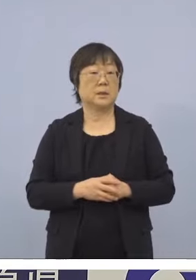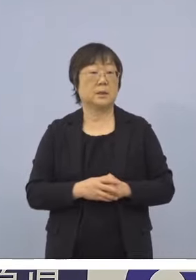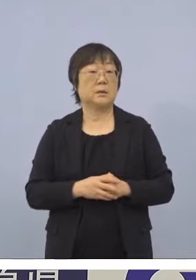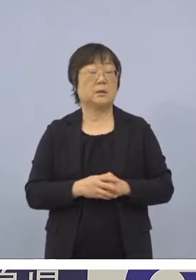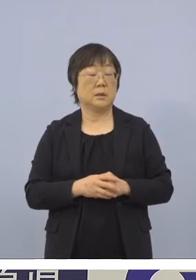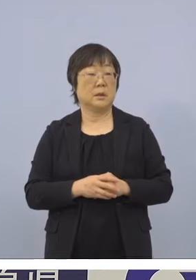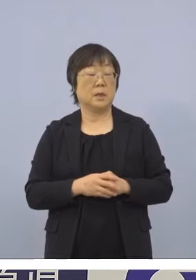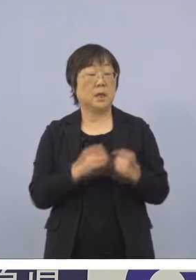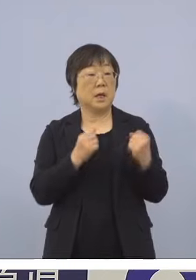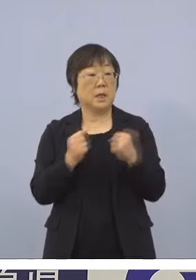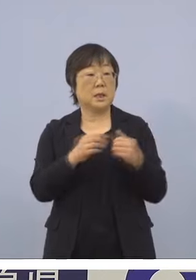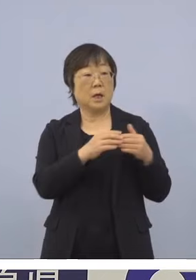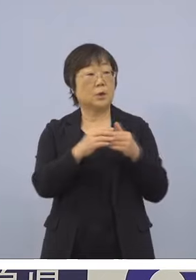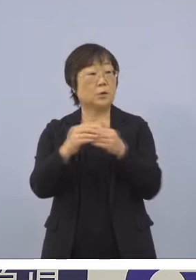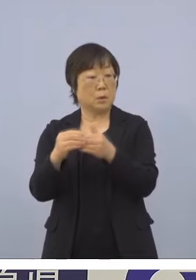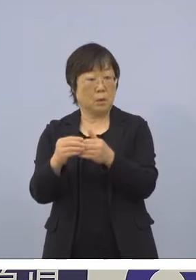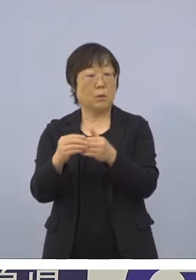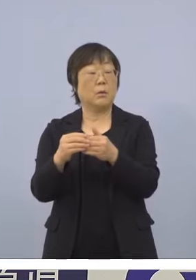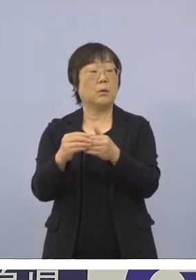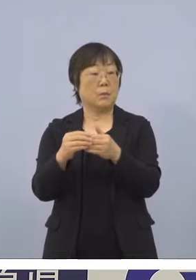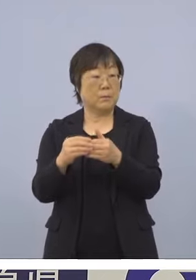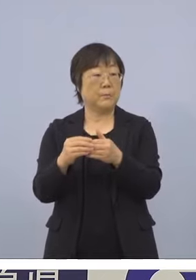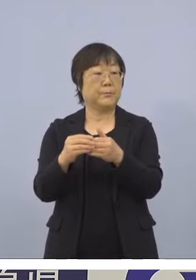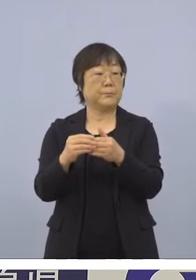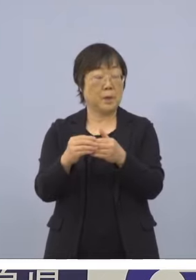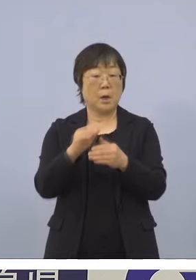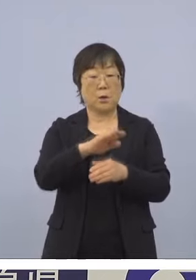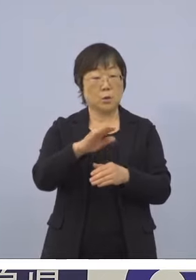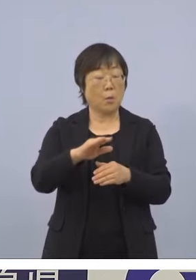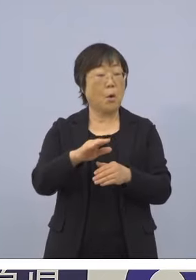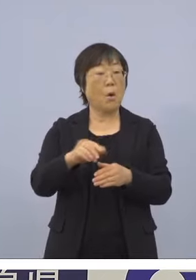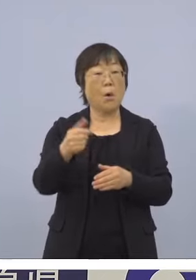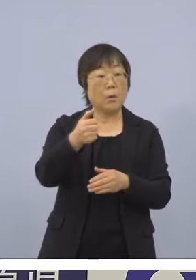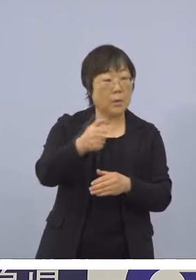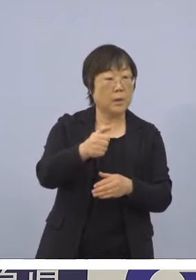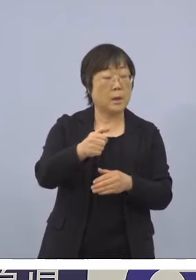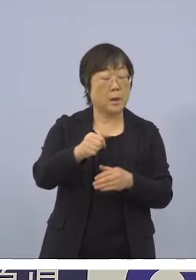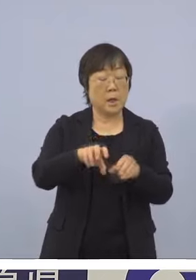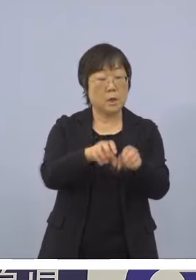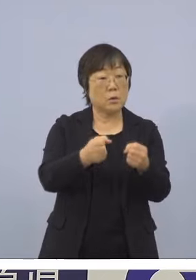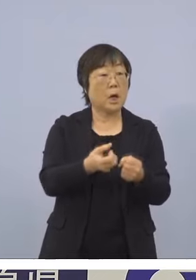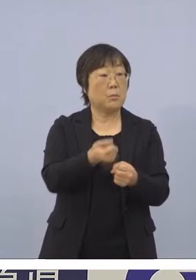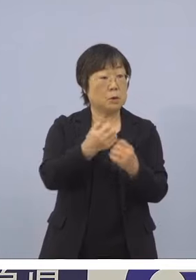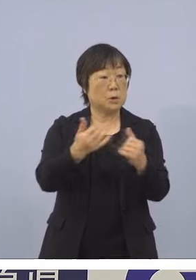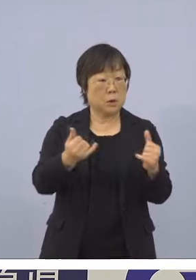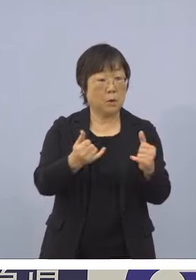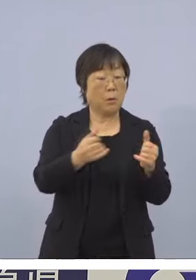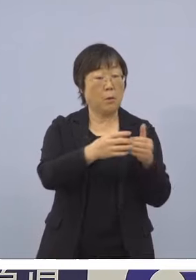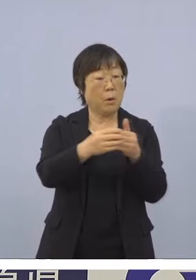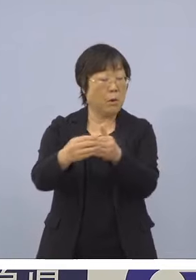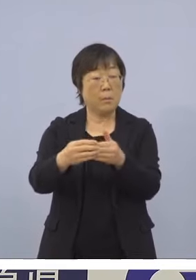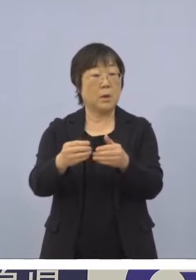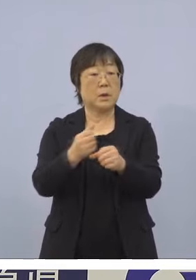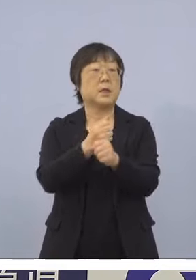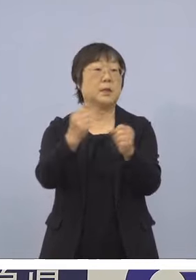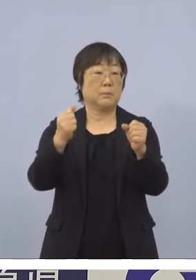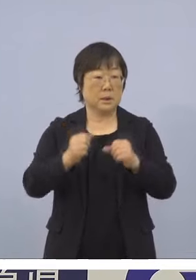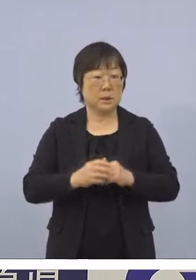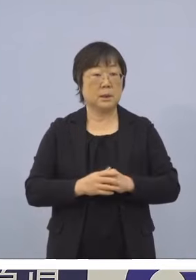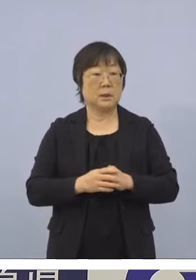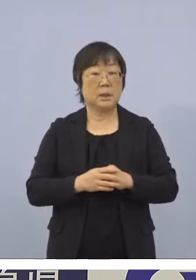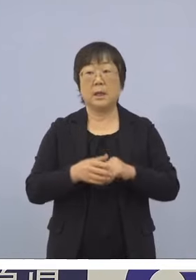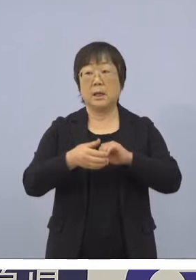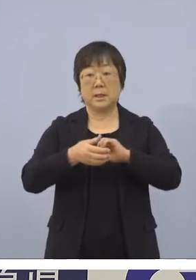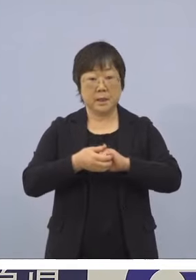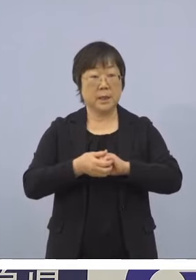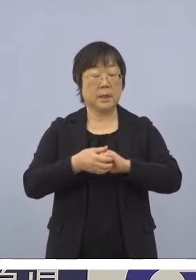して避難誘導を、子どもやお年寄りや障害のある方を誘導することもできません。ぜ